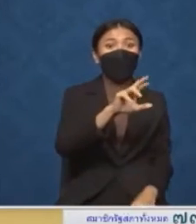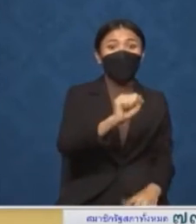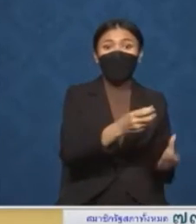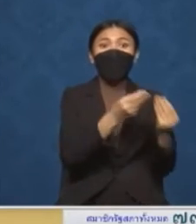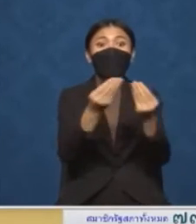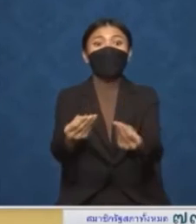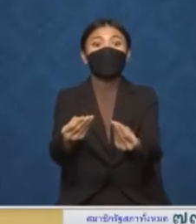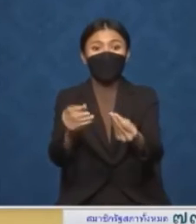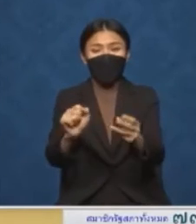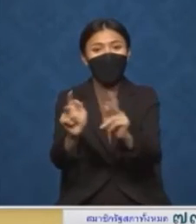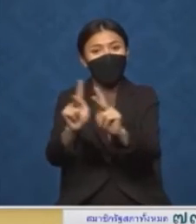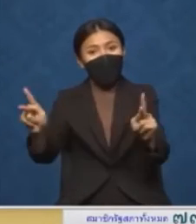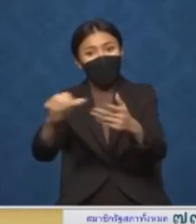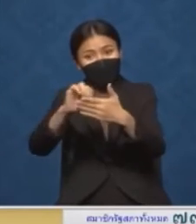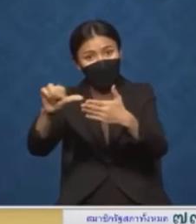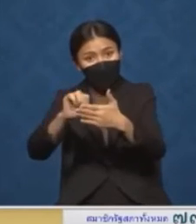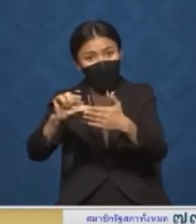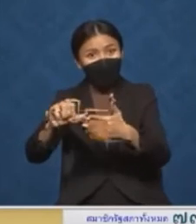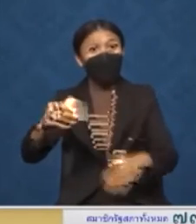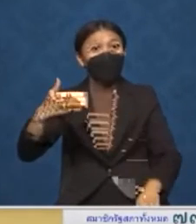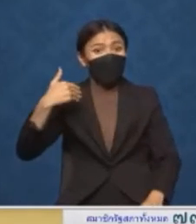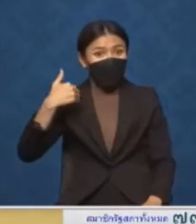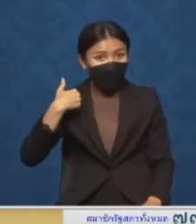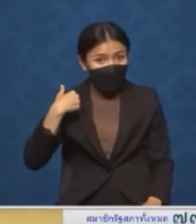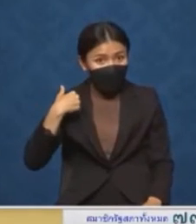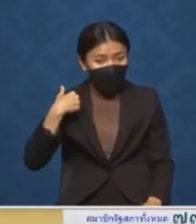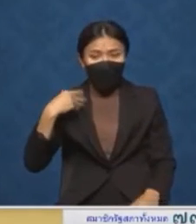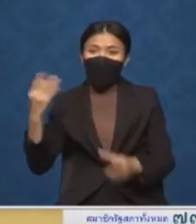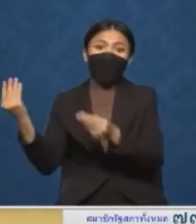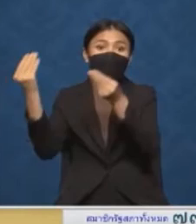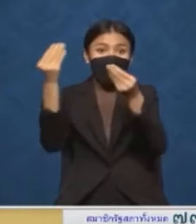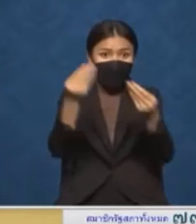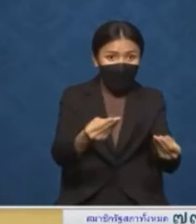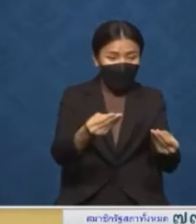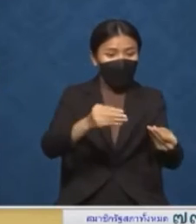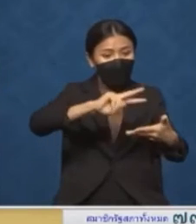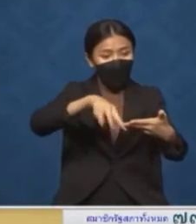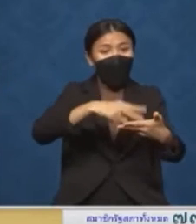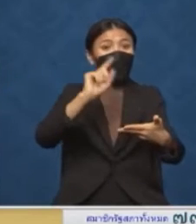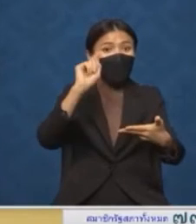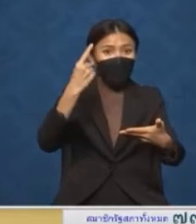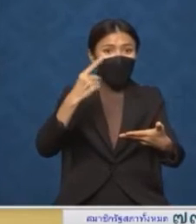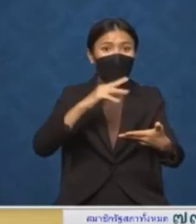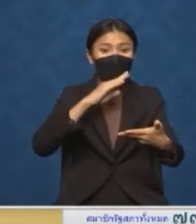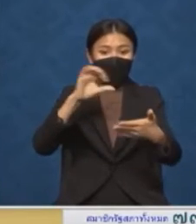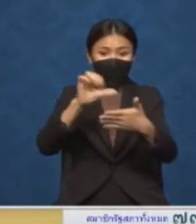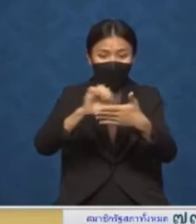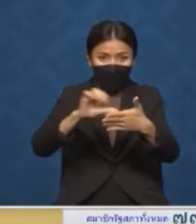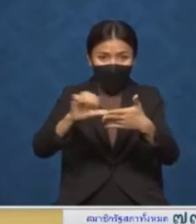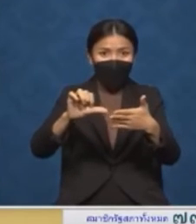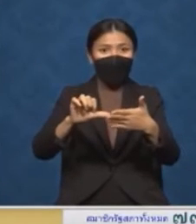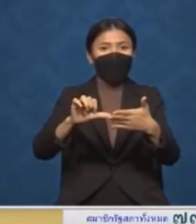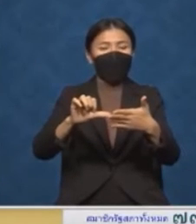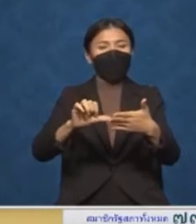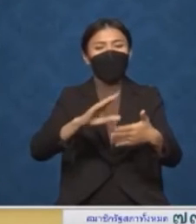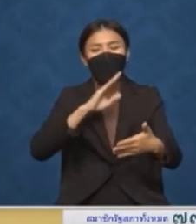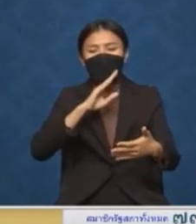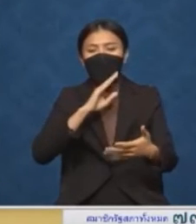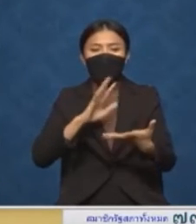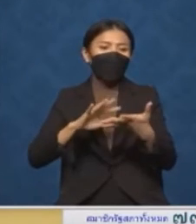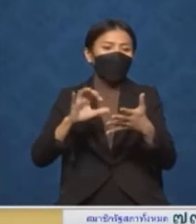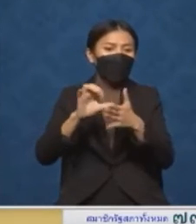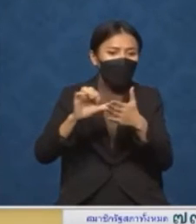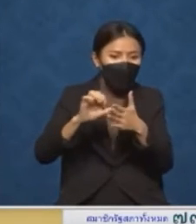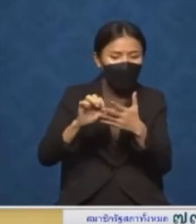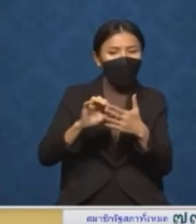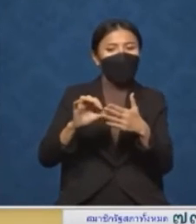ๆนะครับถ้าท่านกลับมามีการเปลี่ยนแปลงเราก็ถือมีการแก้ไขส่วนแก้ไขแล้วท่านจะไปแก้ไขเปลี่ยนแปลงอย่าง